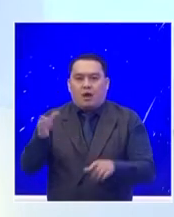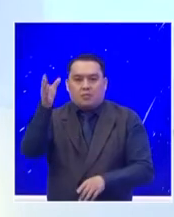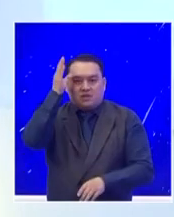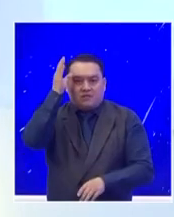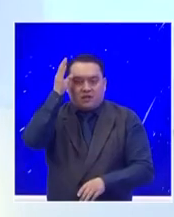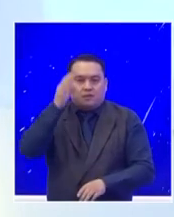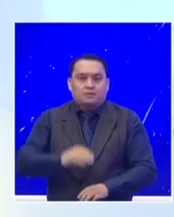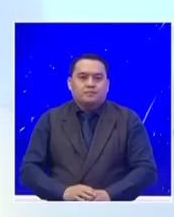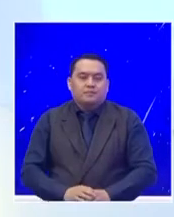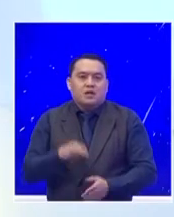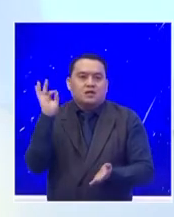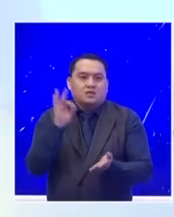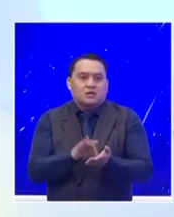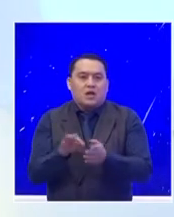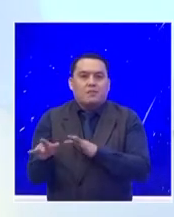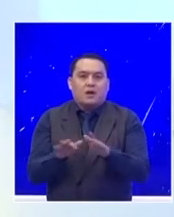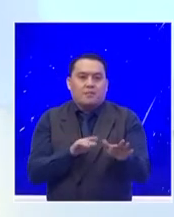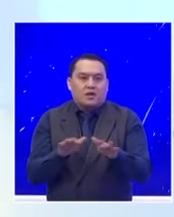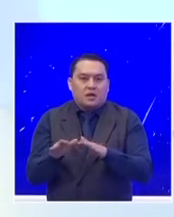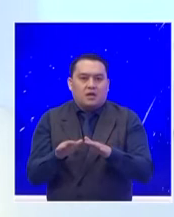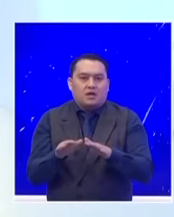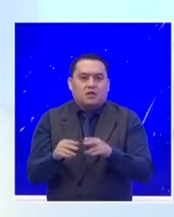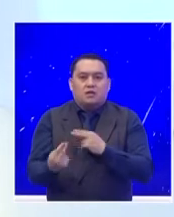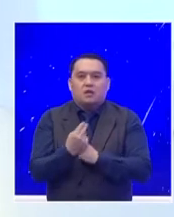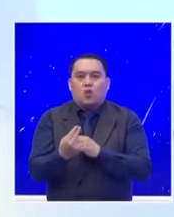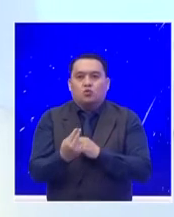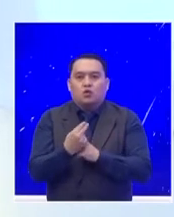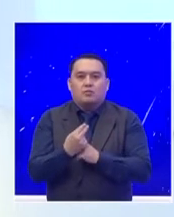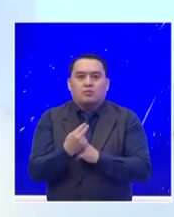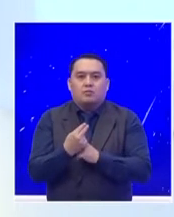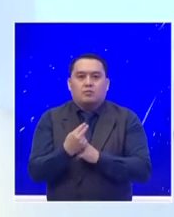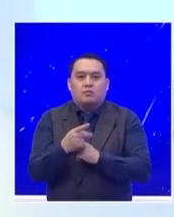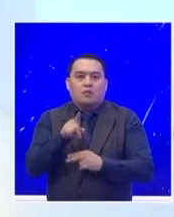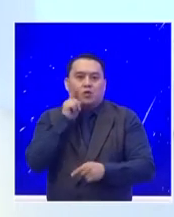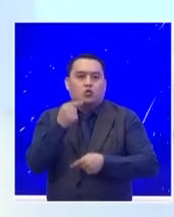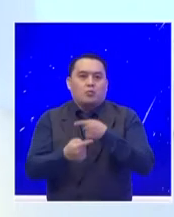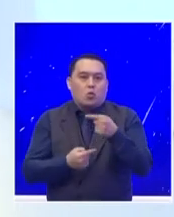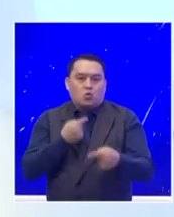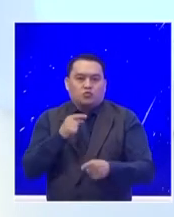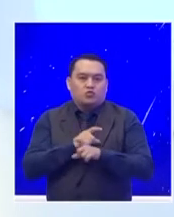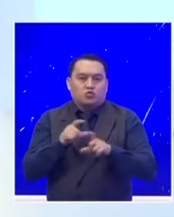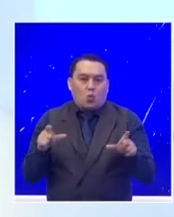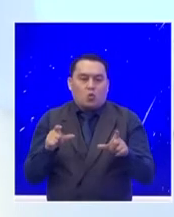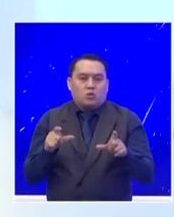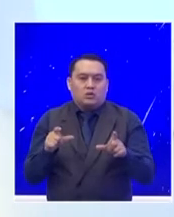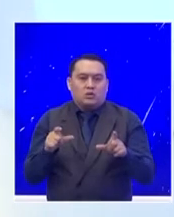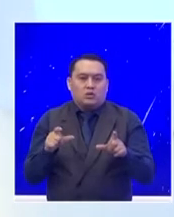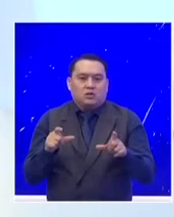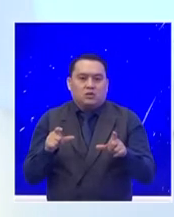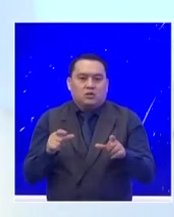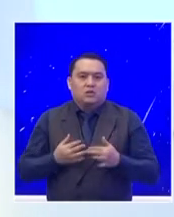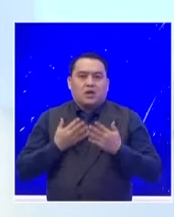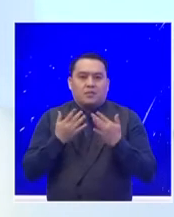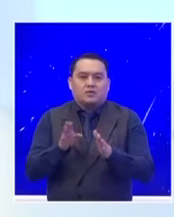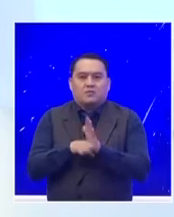образования. Цель данных объектов – это научить молодое будущее поколение именно со школьной скамьи